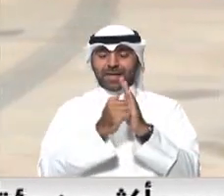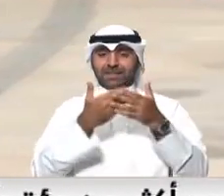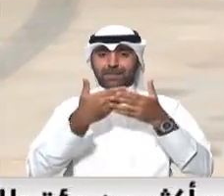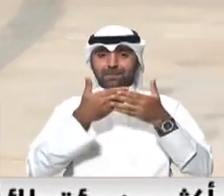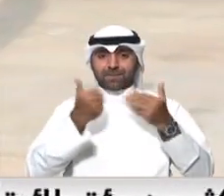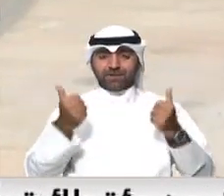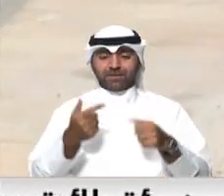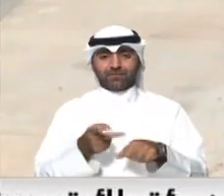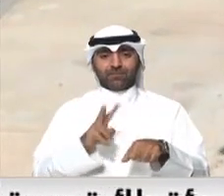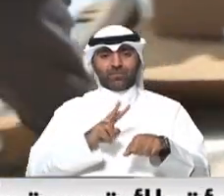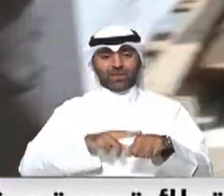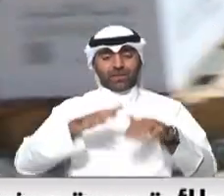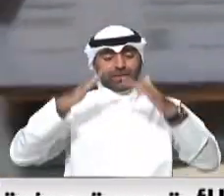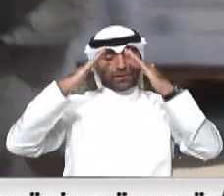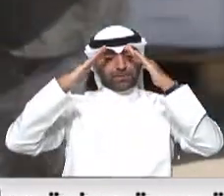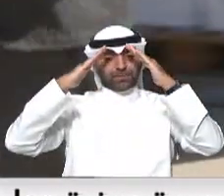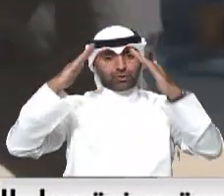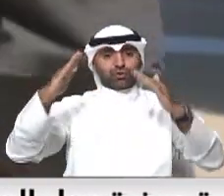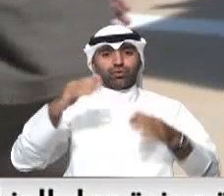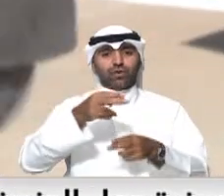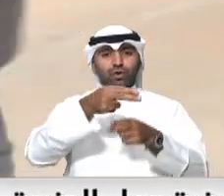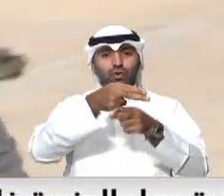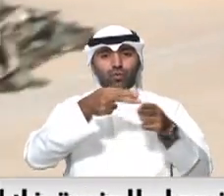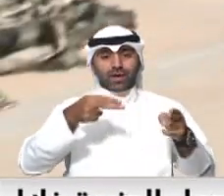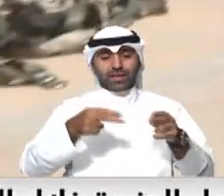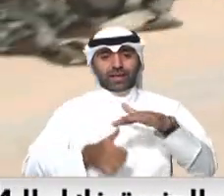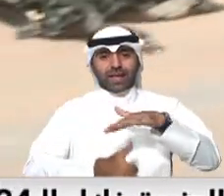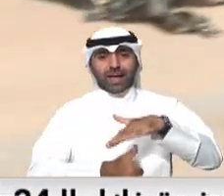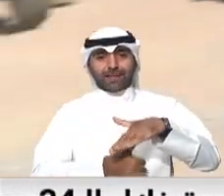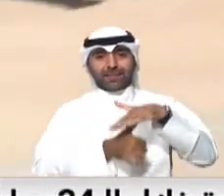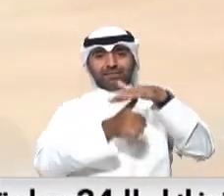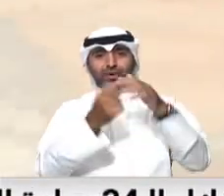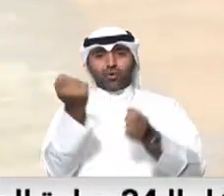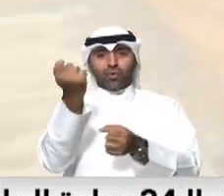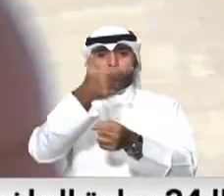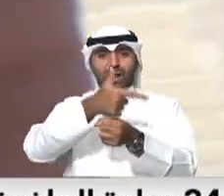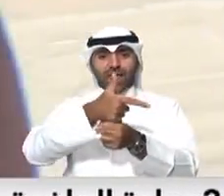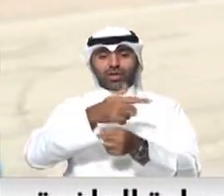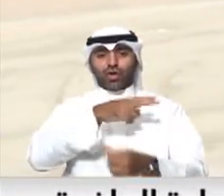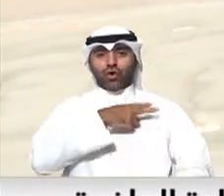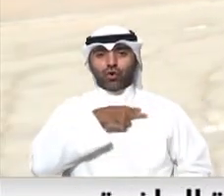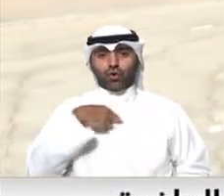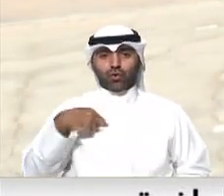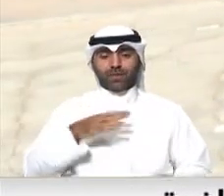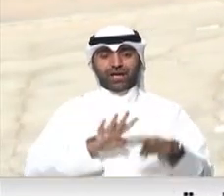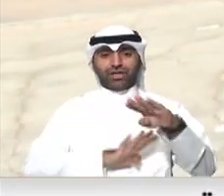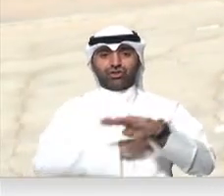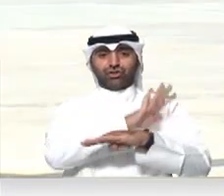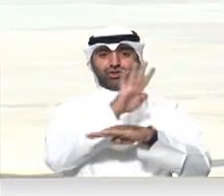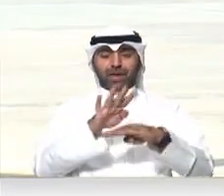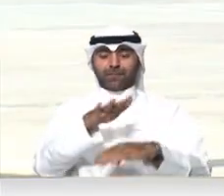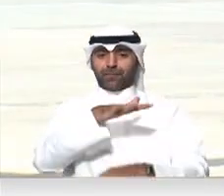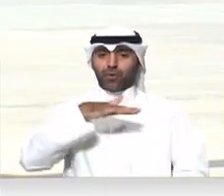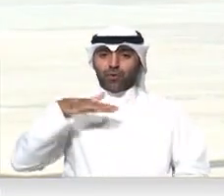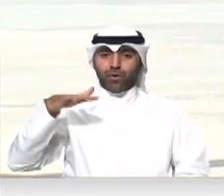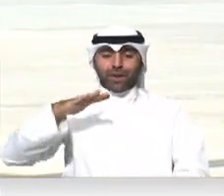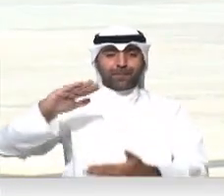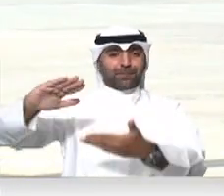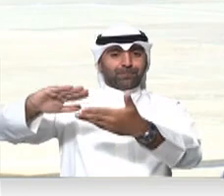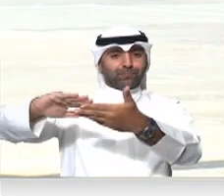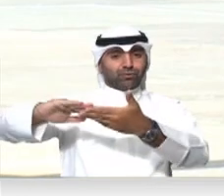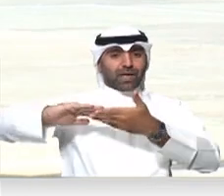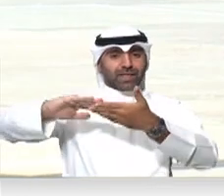الموقف وكانوا يعني مشاعرهم متبادلة وانهارت معنا، انهاروا معنا في الموقف في درنا. أشكر الأمير